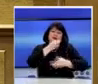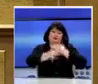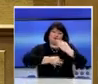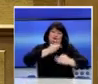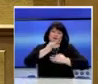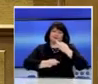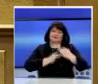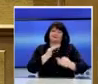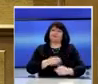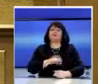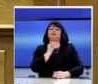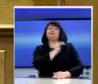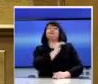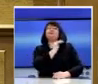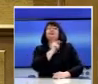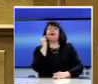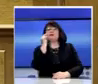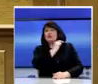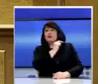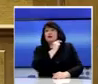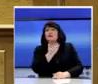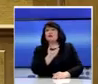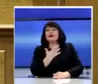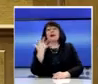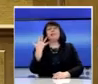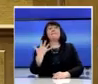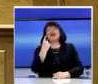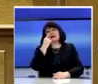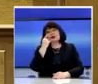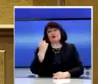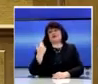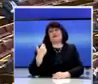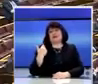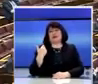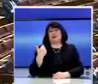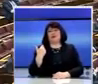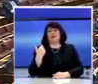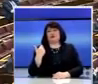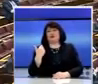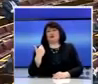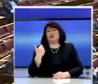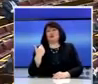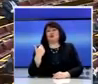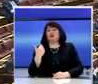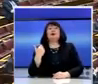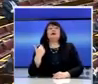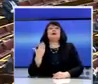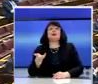Κύριε Μητσοτάκη, στις 5 Νοεμβρίου